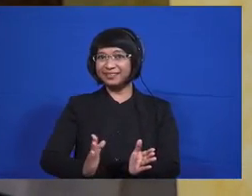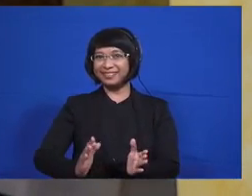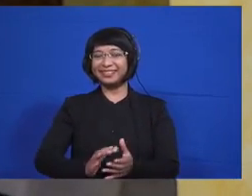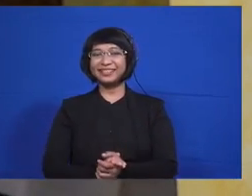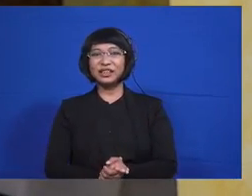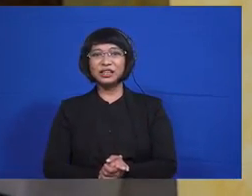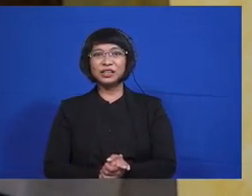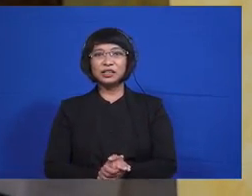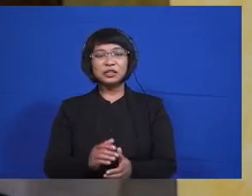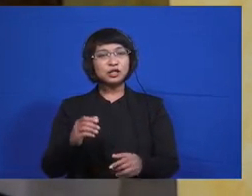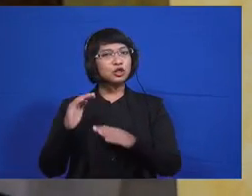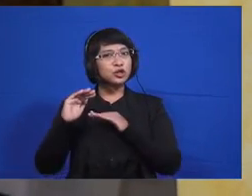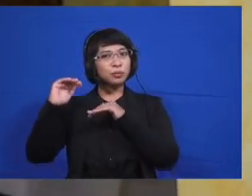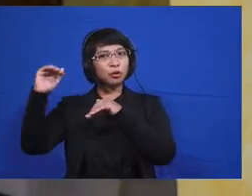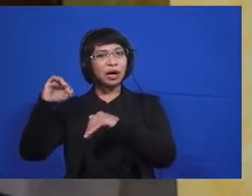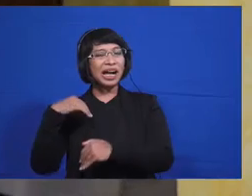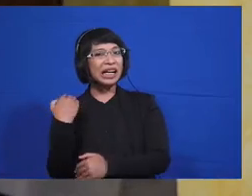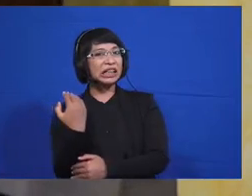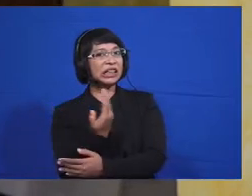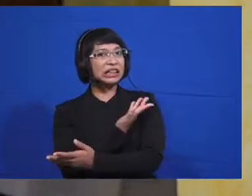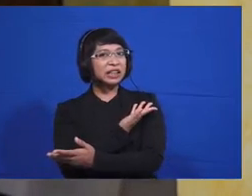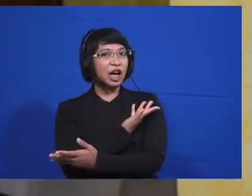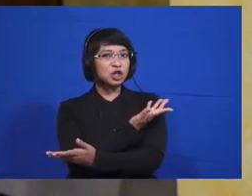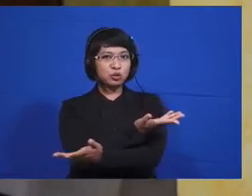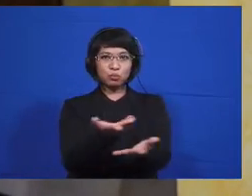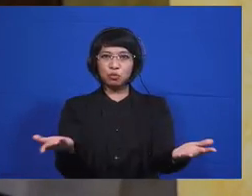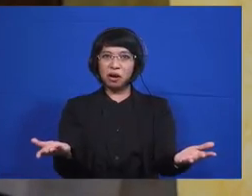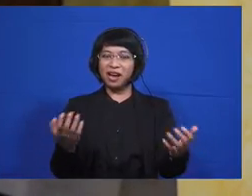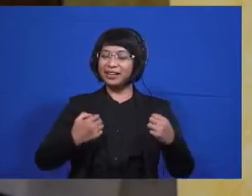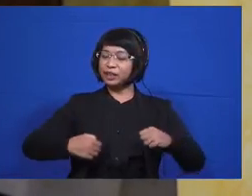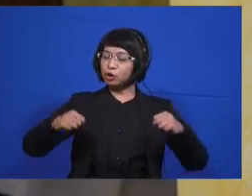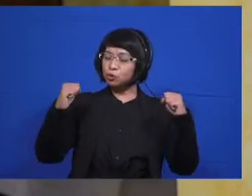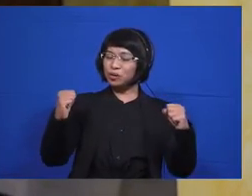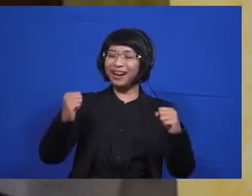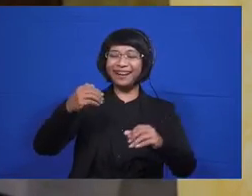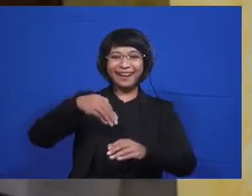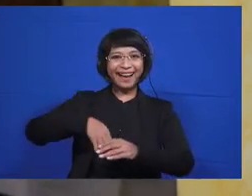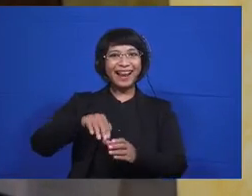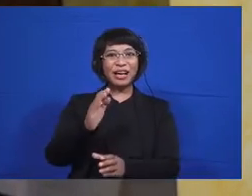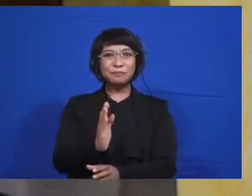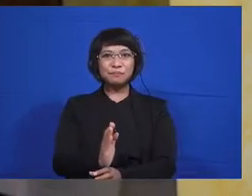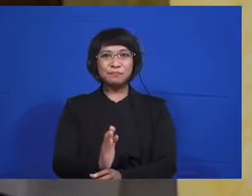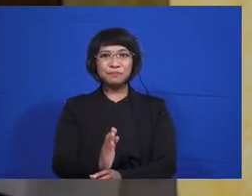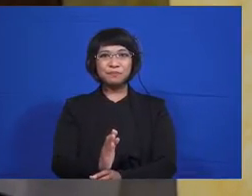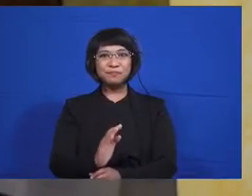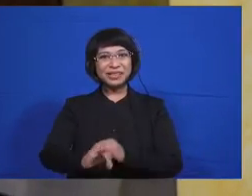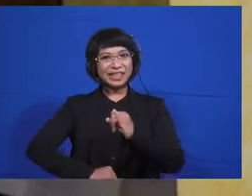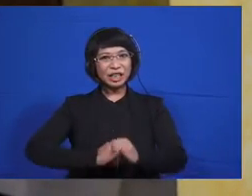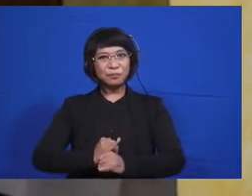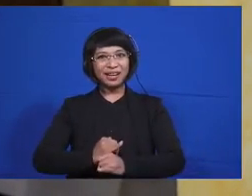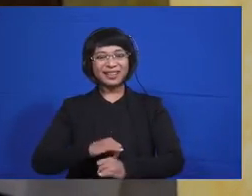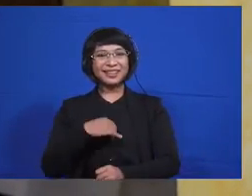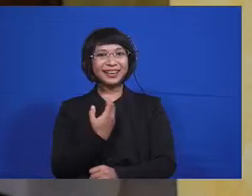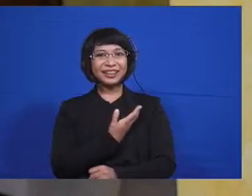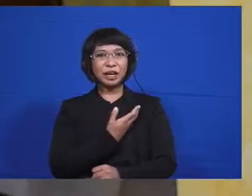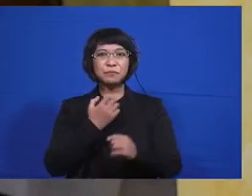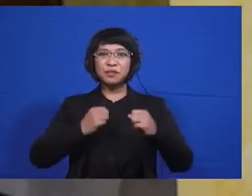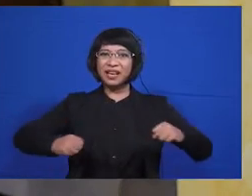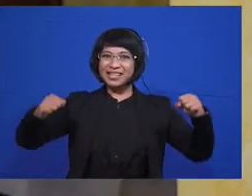semua semakin diteguhkan dalam iman, sehingga kita mempunyai semangat